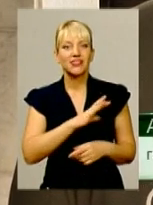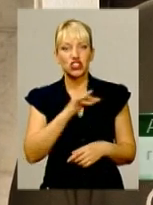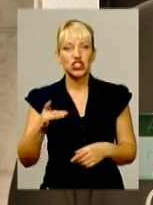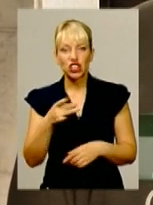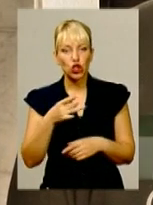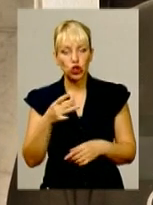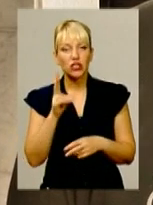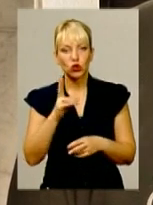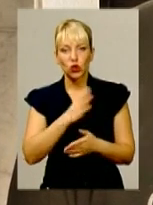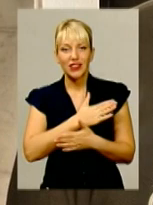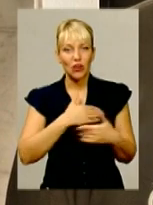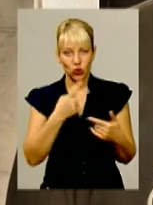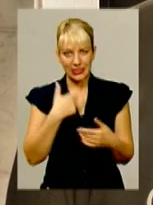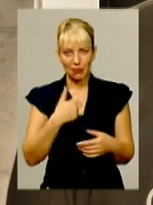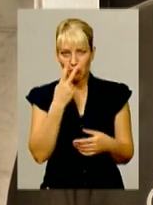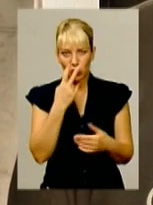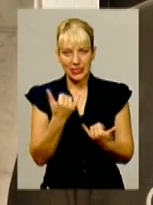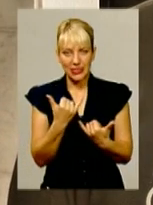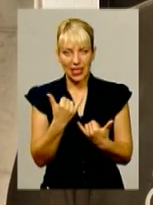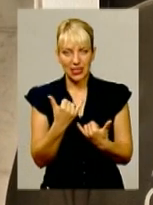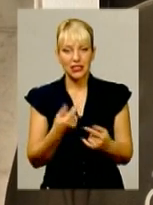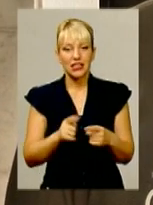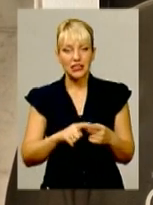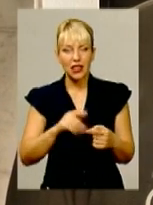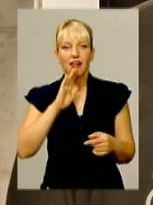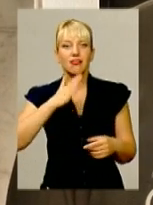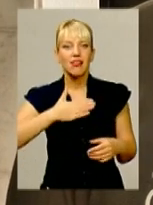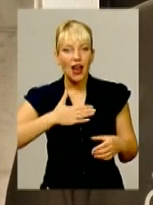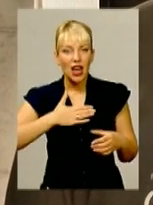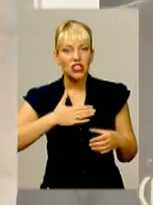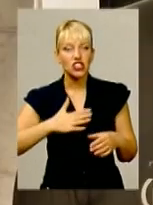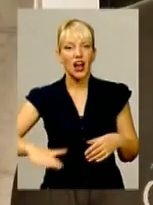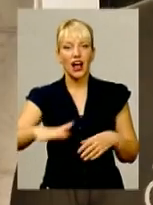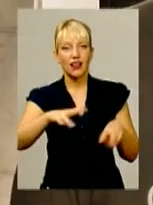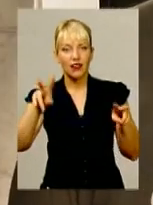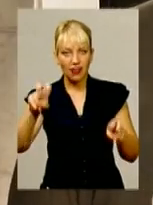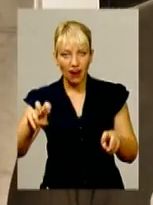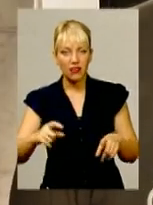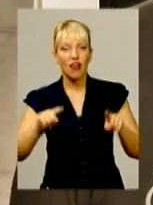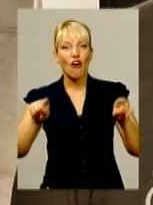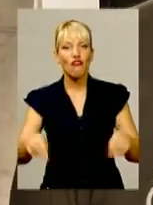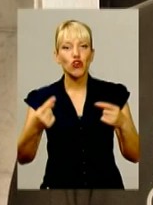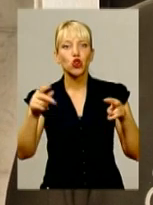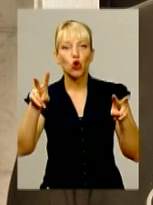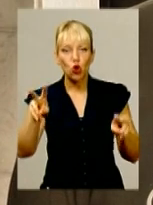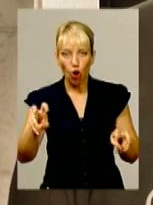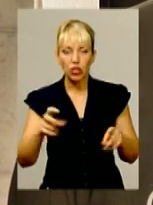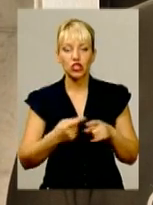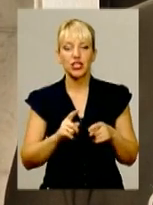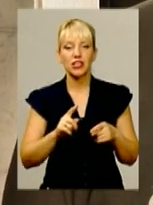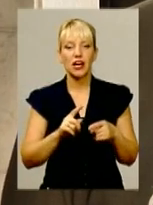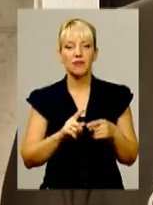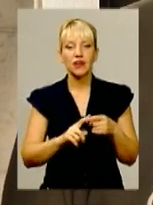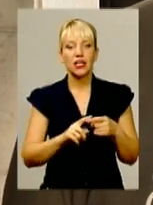себе проявити, що вони регіонали. Це партія «Наш край», це партія «Відродження». Також в цей перелік включили партію «Поруч Сергія